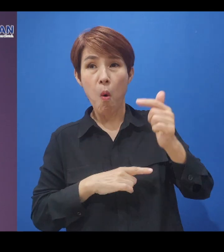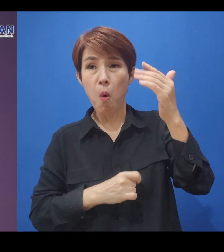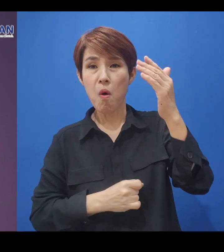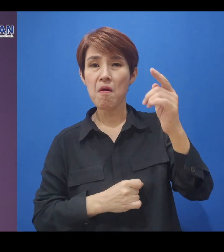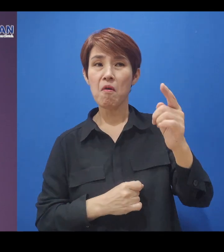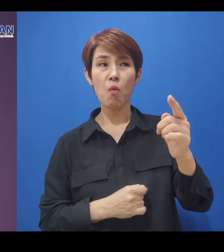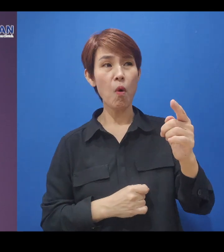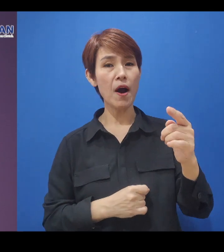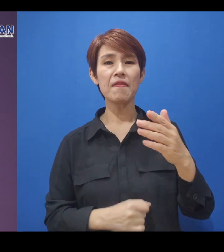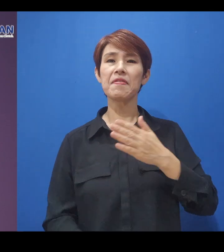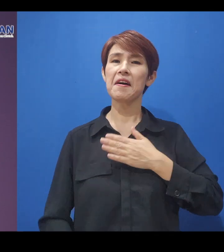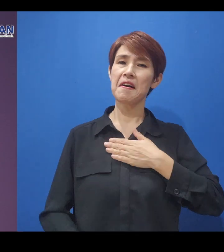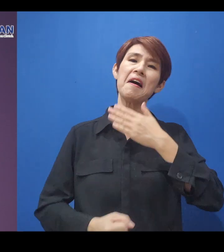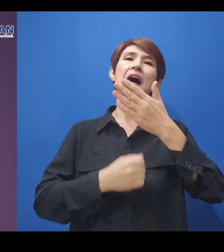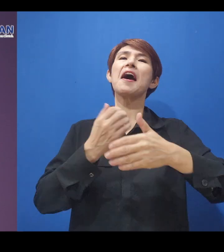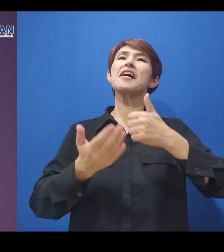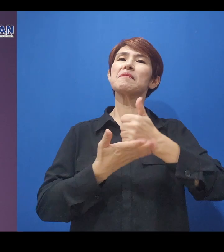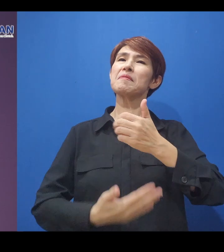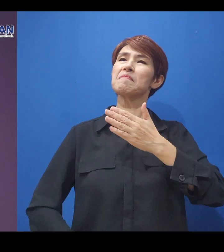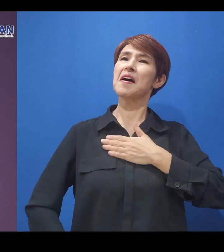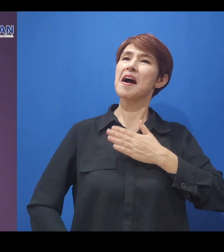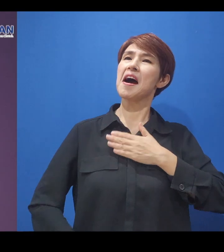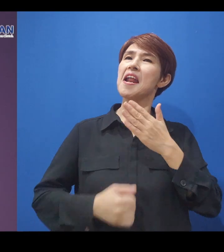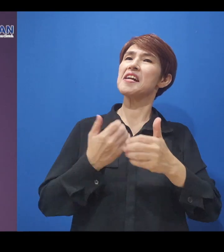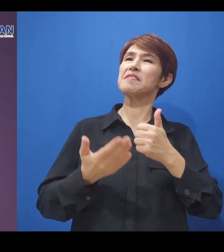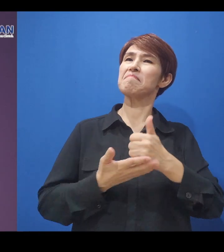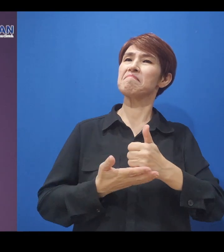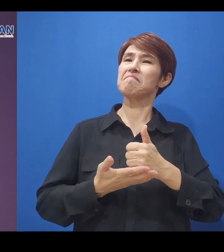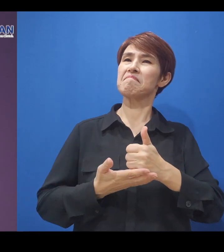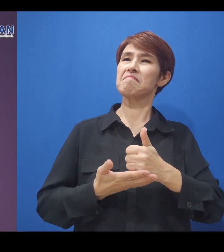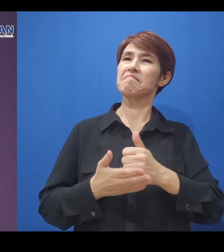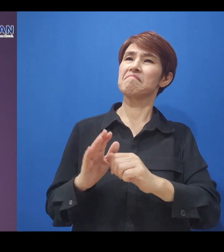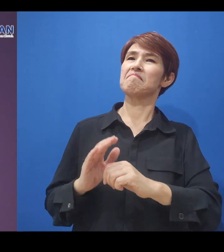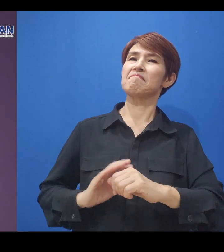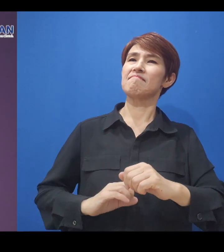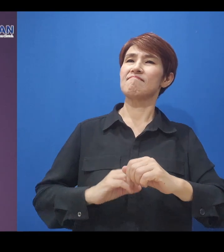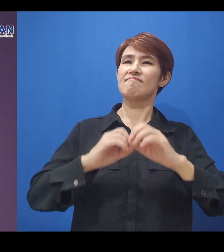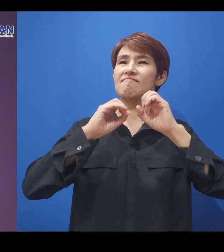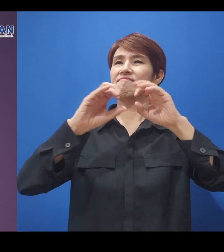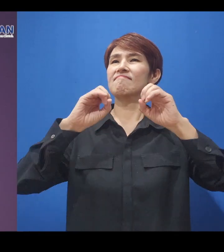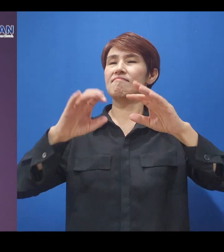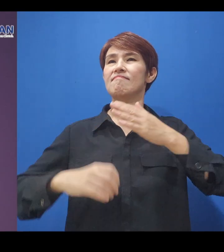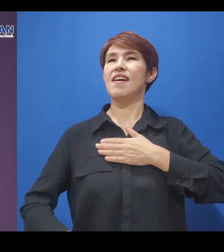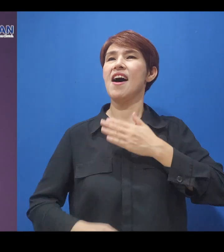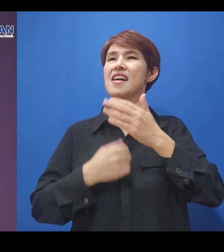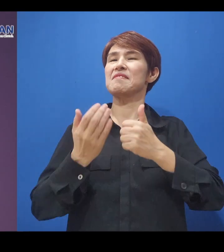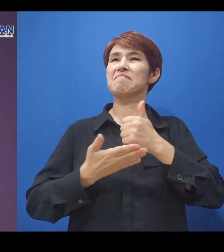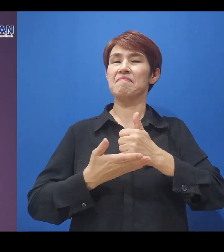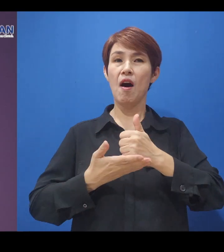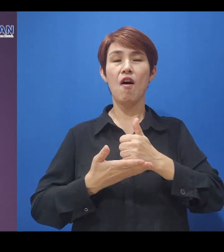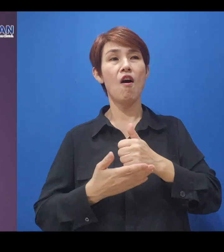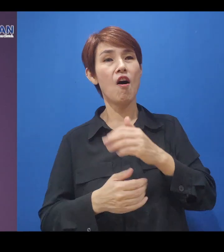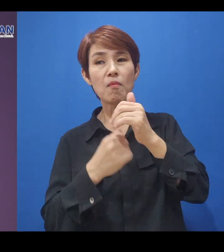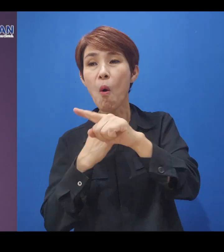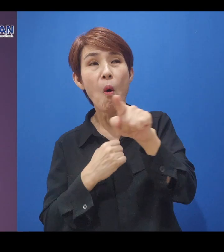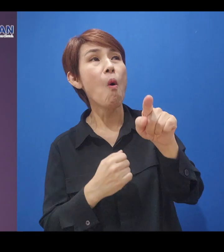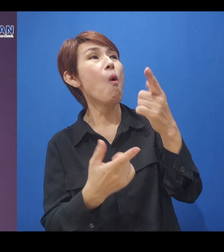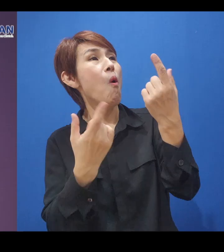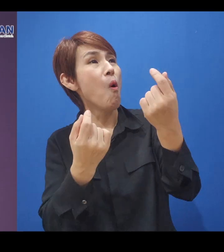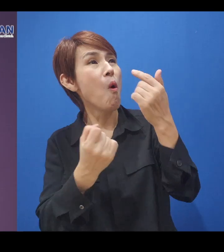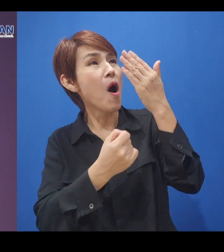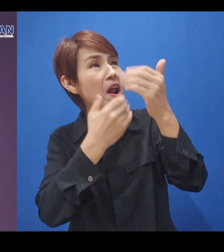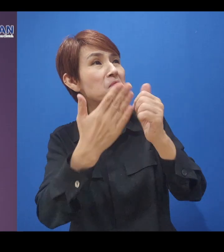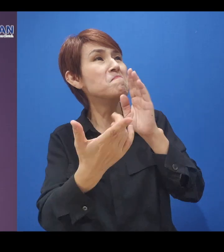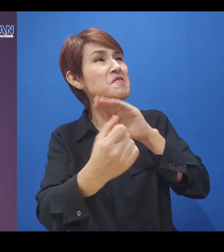나는 높아, 이렇게 말하고 다녔더니 사람들도 그런 것 같아, 당신은 하나님의